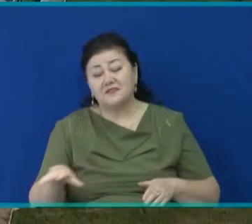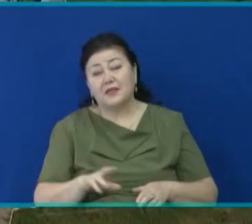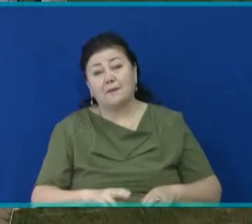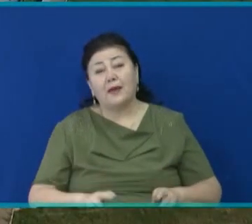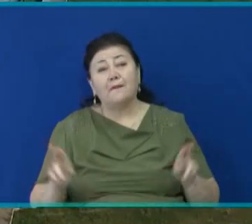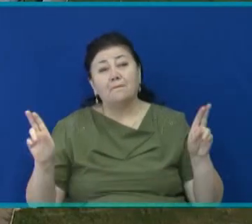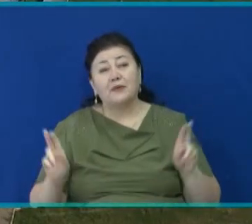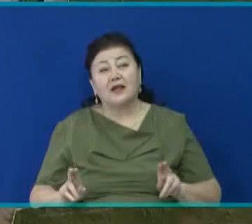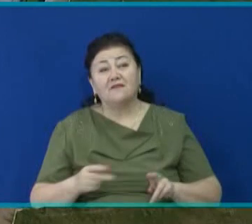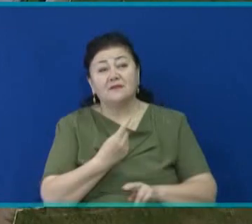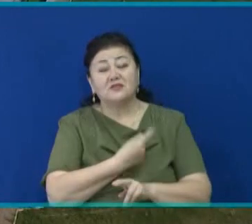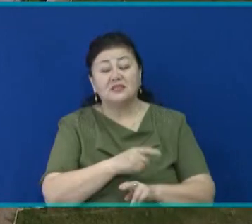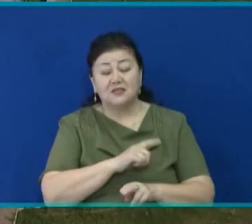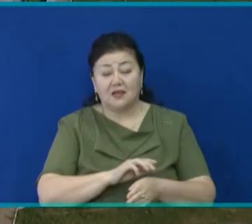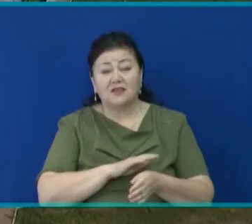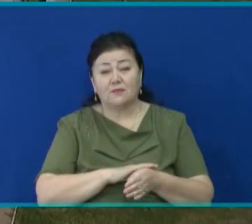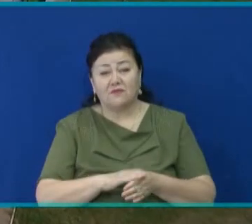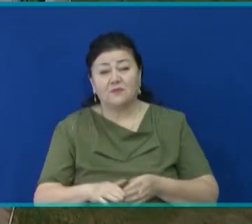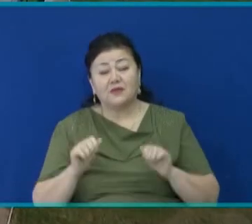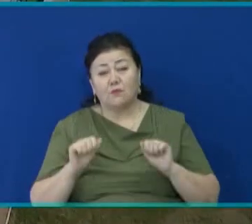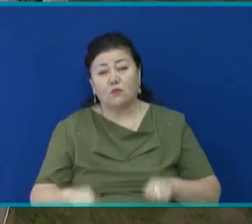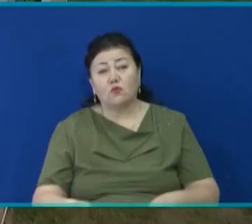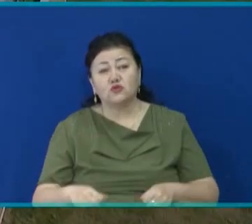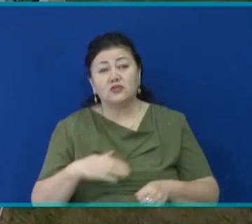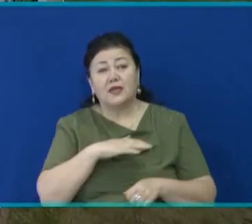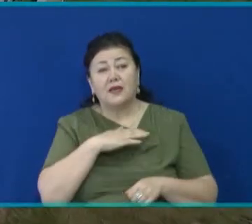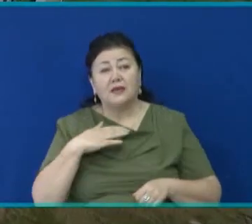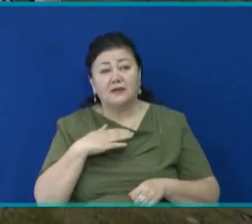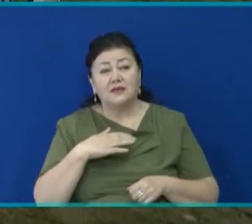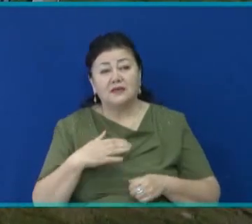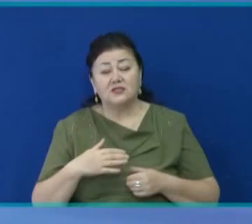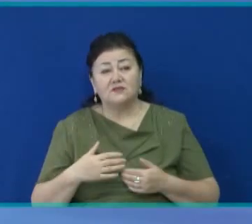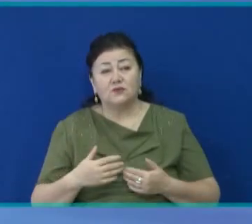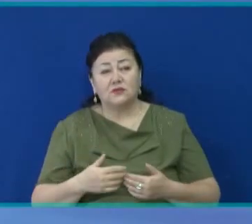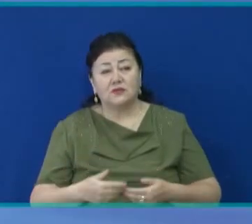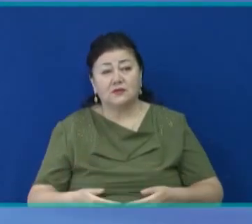требованиям. Ботагөз Дандыбаева, Рустем Хайратулы, Ельжан Махзумов, телеканал «Семей».